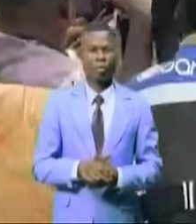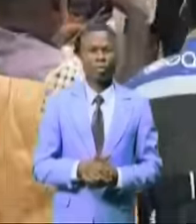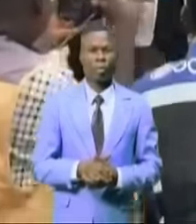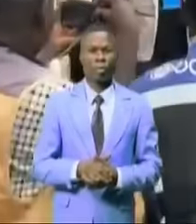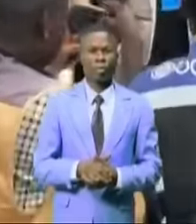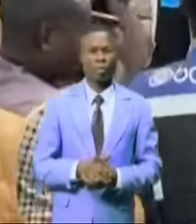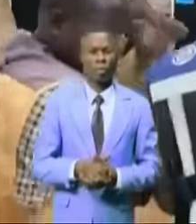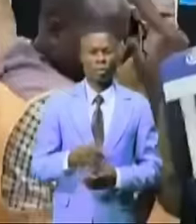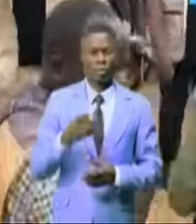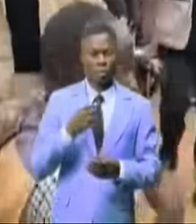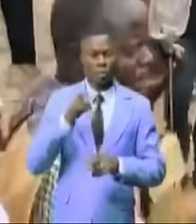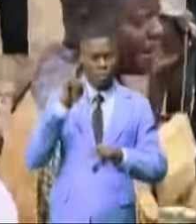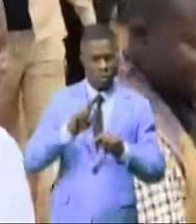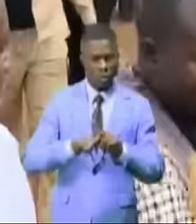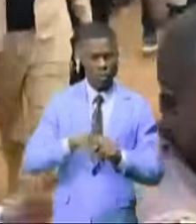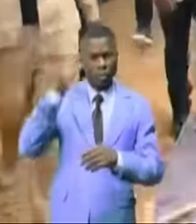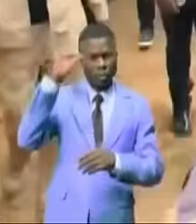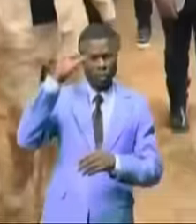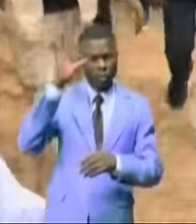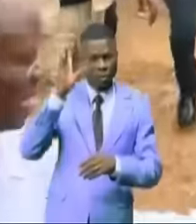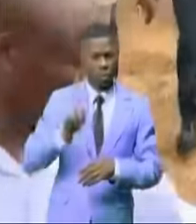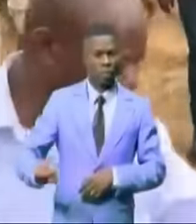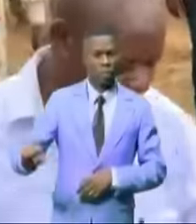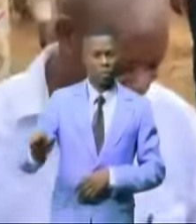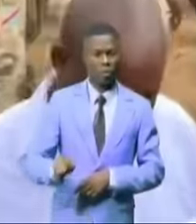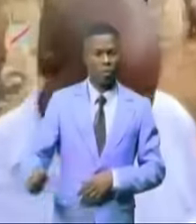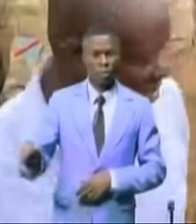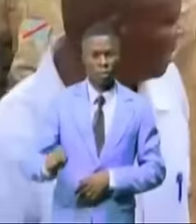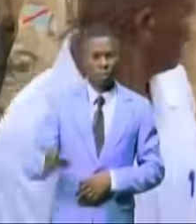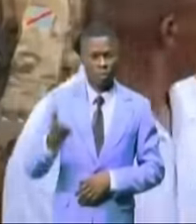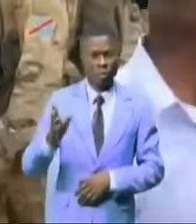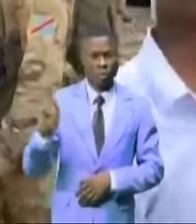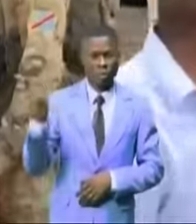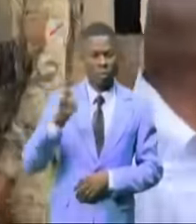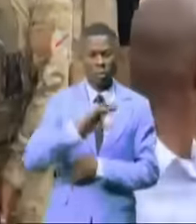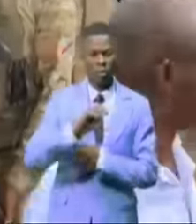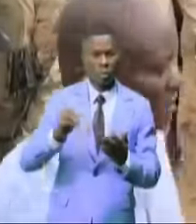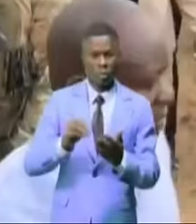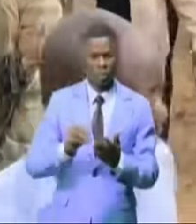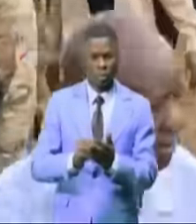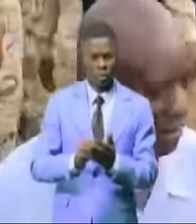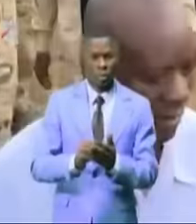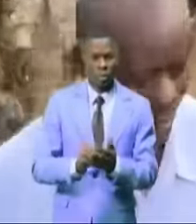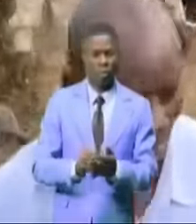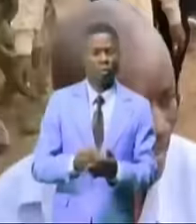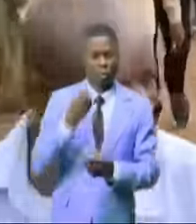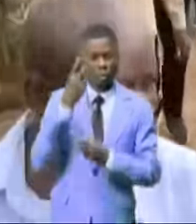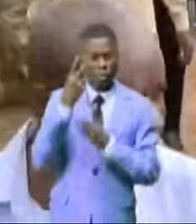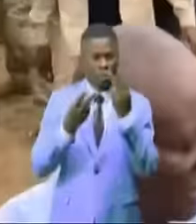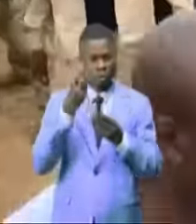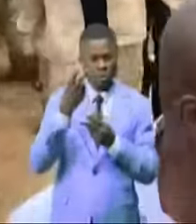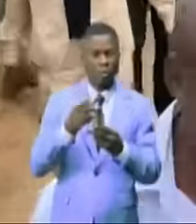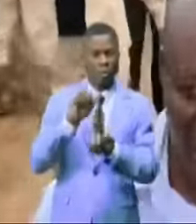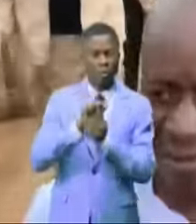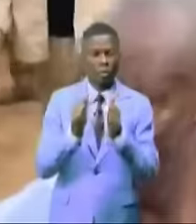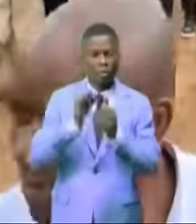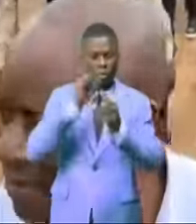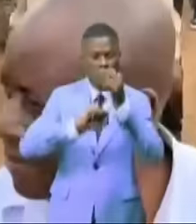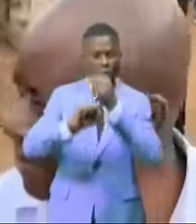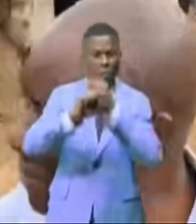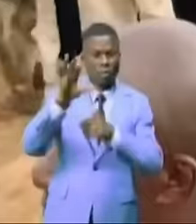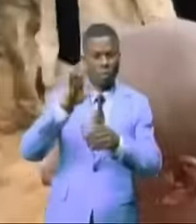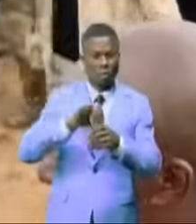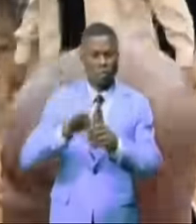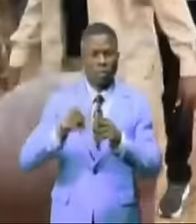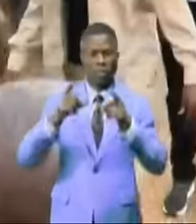À son passage au chef-lieu de ce territoire frontalier du Kasaï central, en marge de sa tournée des campagnes électorales dans